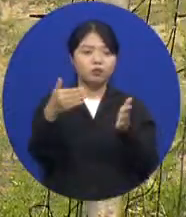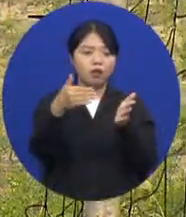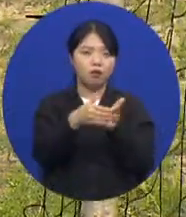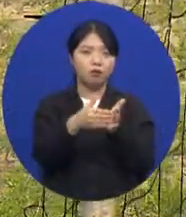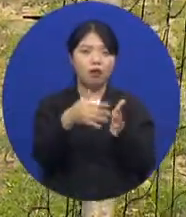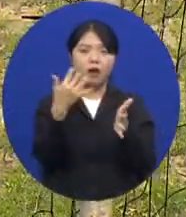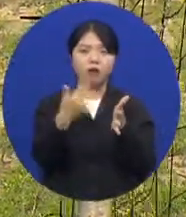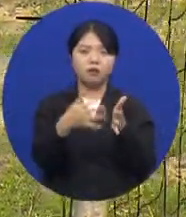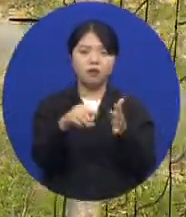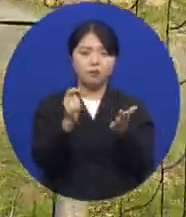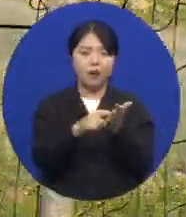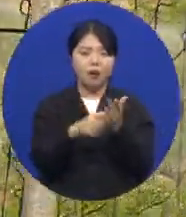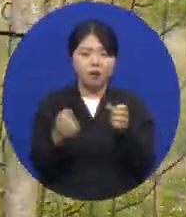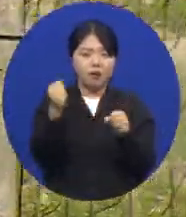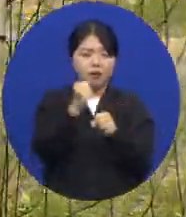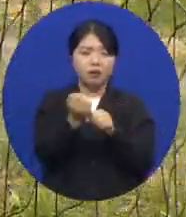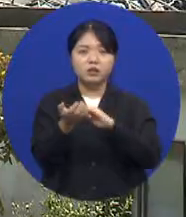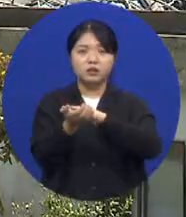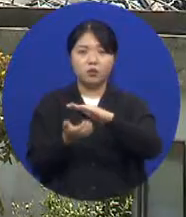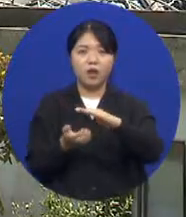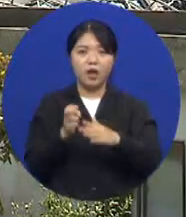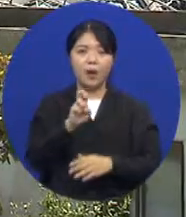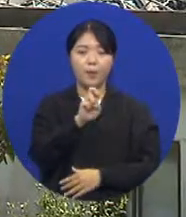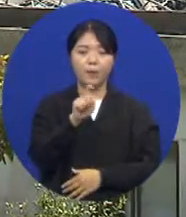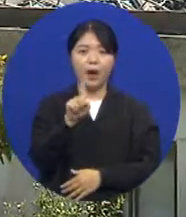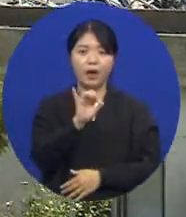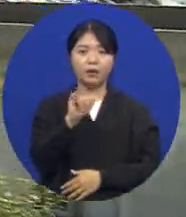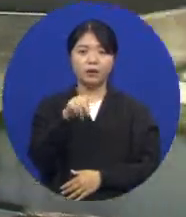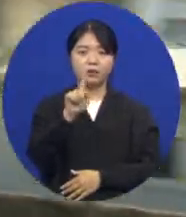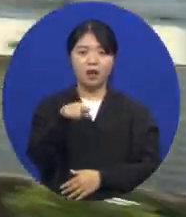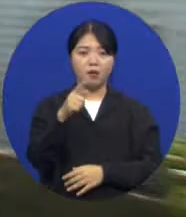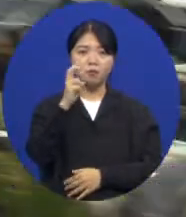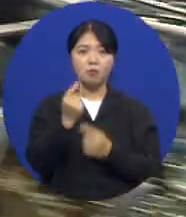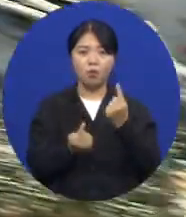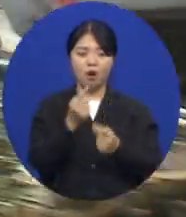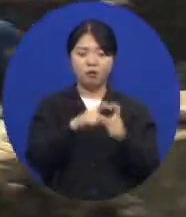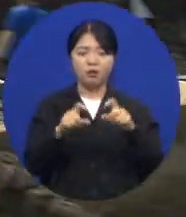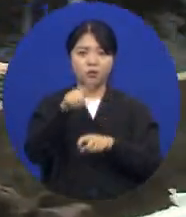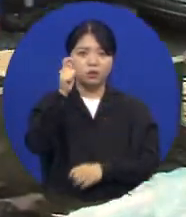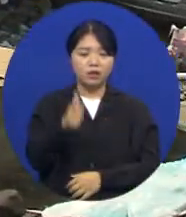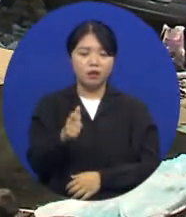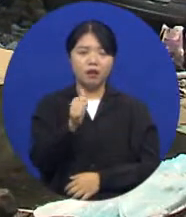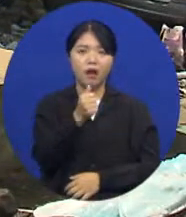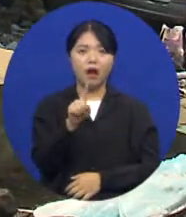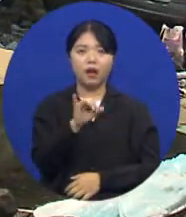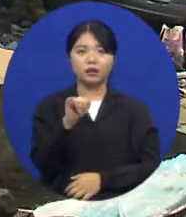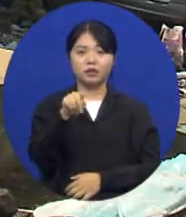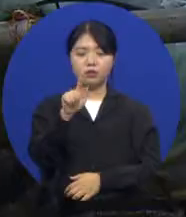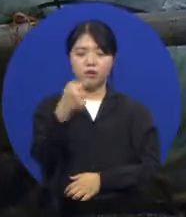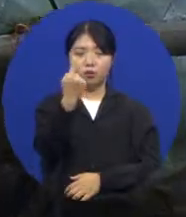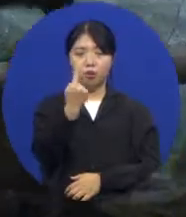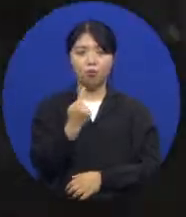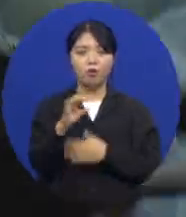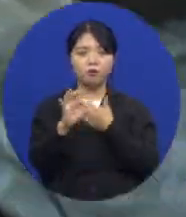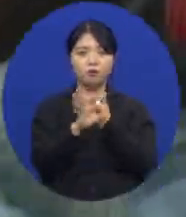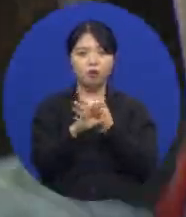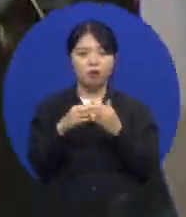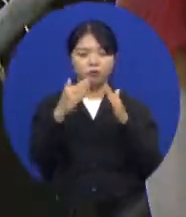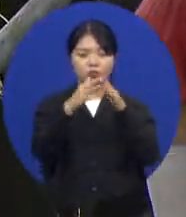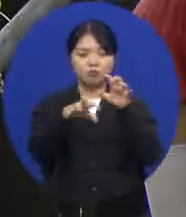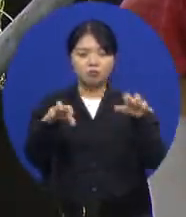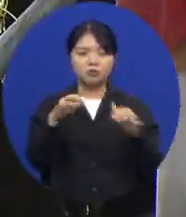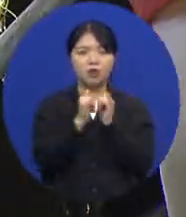끝내기는커녕 응급복구도 채 마치기 전에 마이삭보다 더 센 초강력 태풍인 하이선이 북상하면서 피해